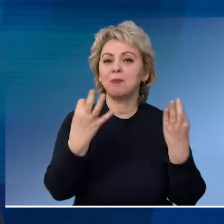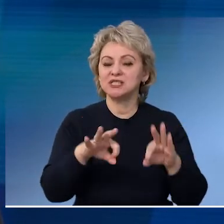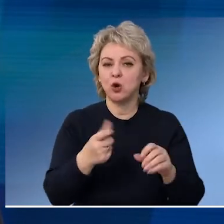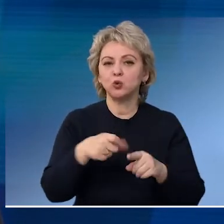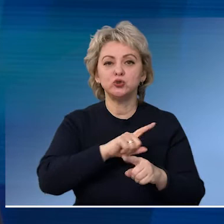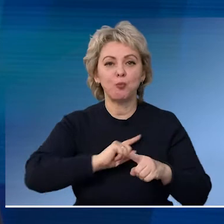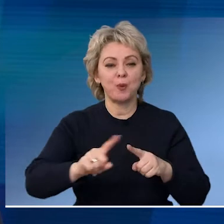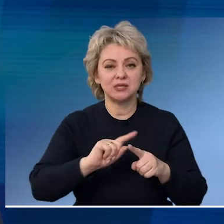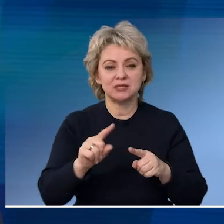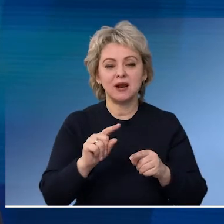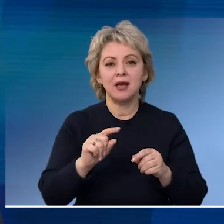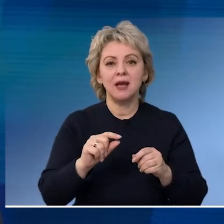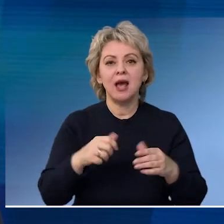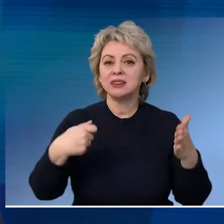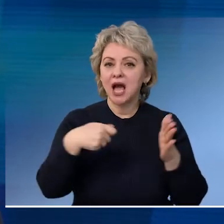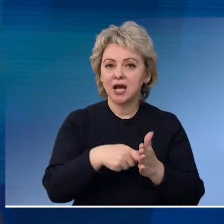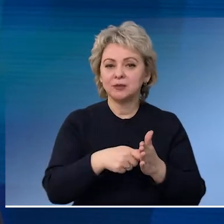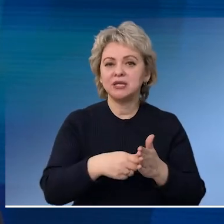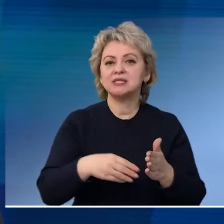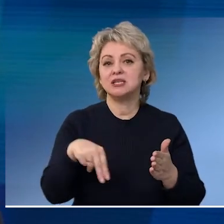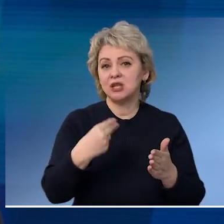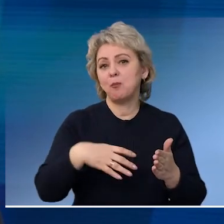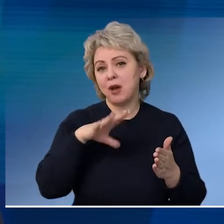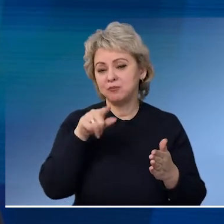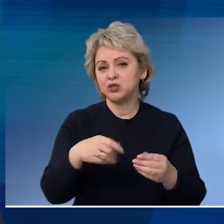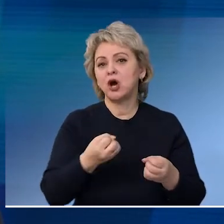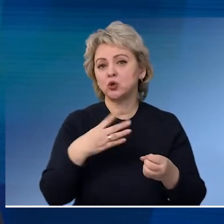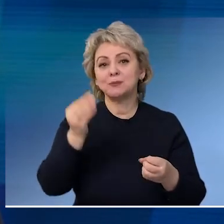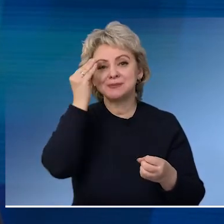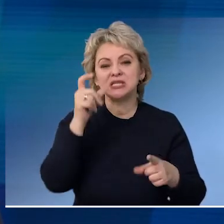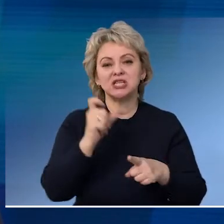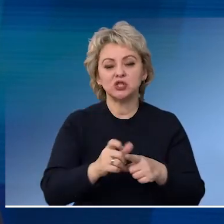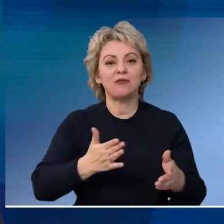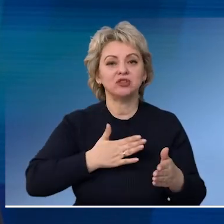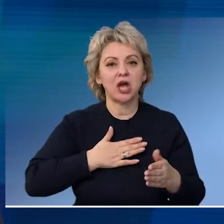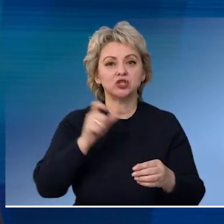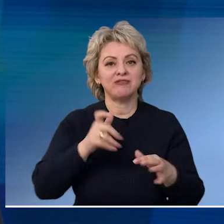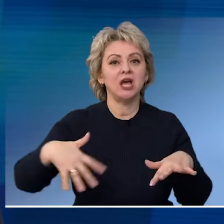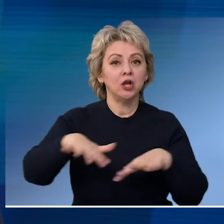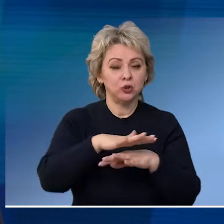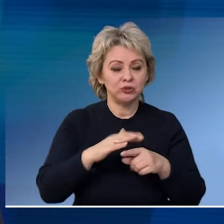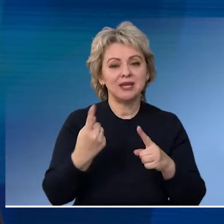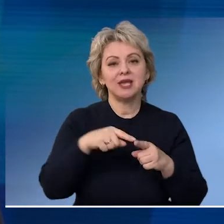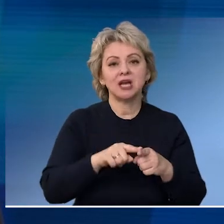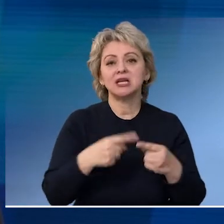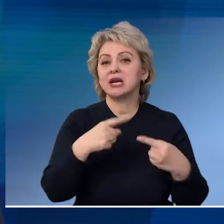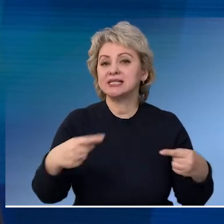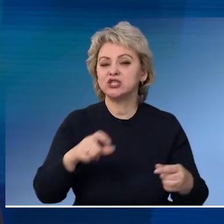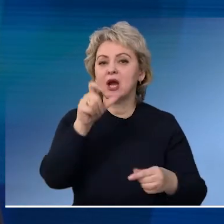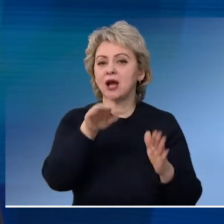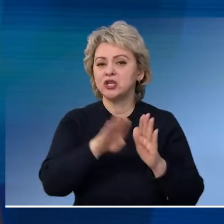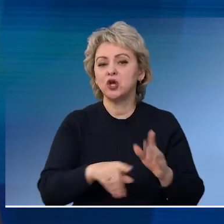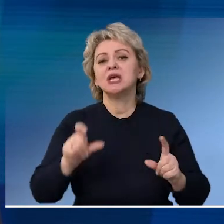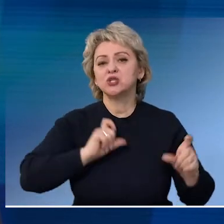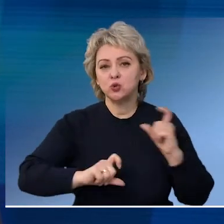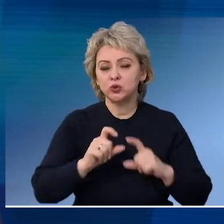которые позволяют очень быстро накормить и напоить, в хорошем смысле слова, нашего потребителя. Причем различные